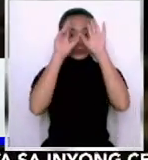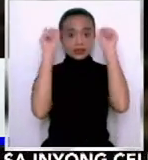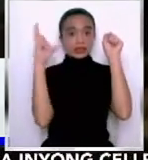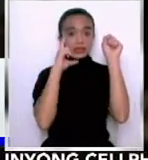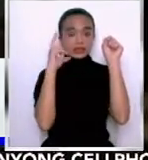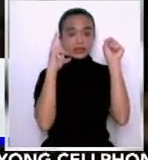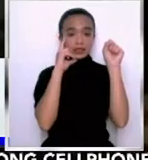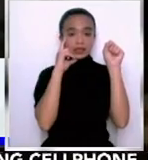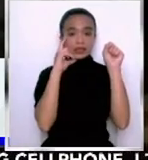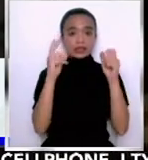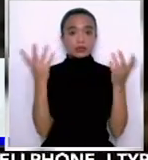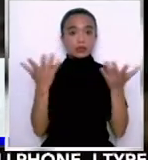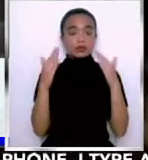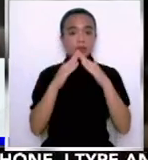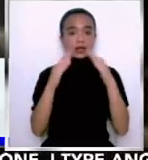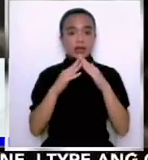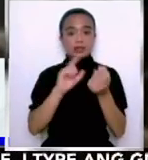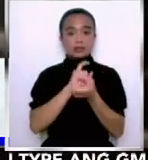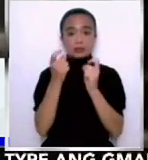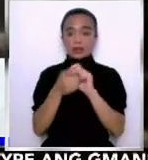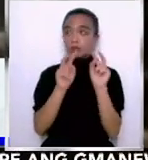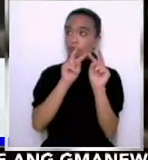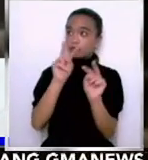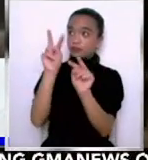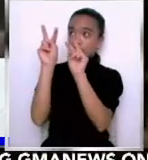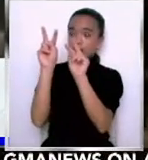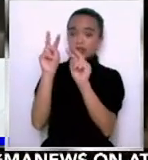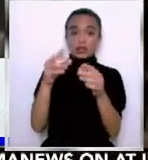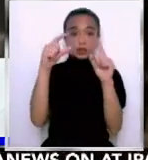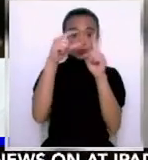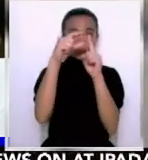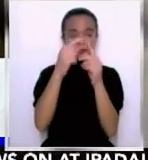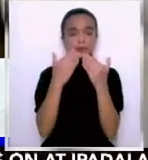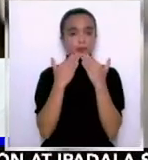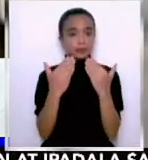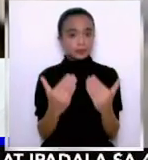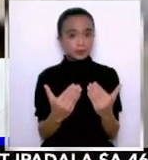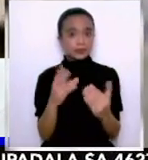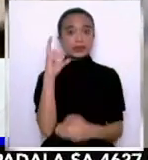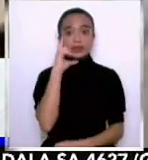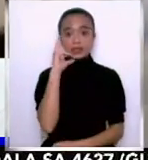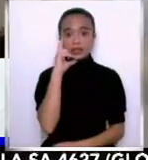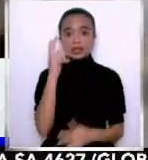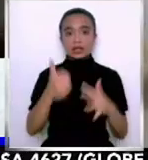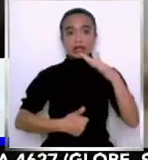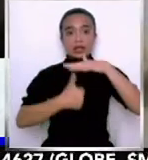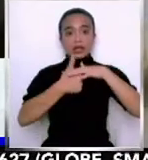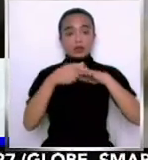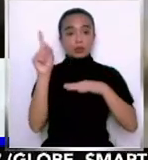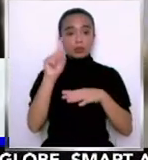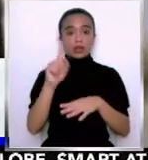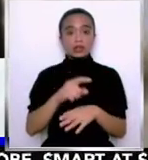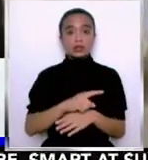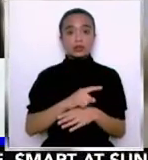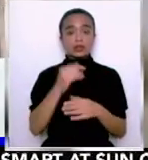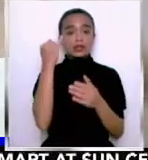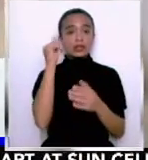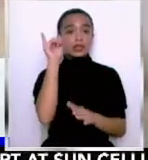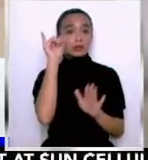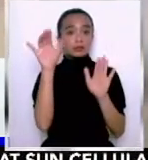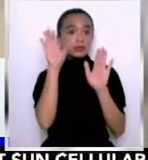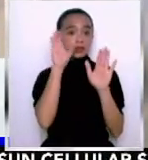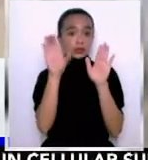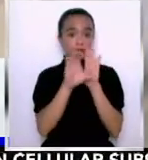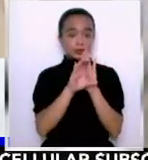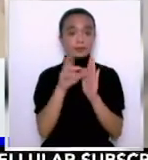pagbabago. Bukod sa salitang salamat PRRD, lumitaw din sa himpapawid ang imahe ng Pangulo. Nagpaabot